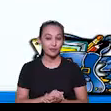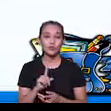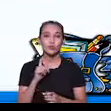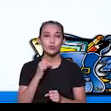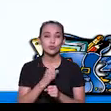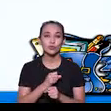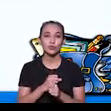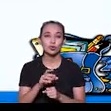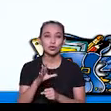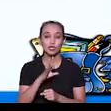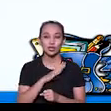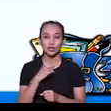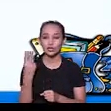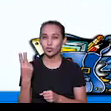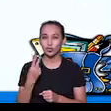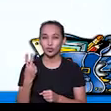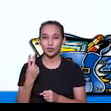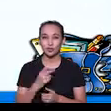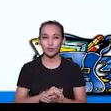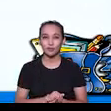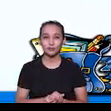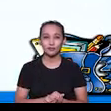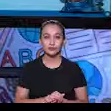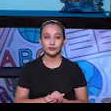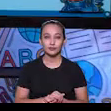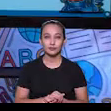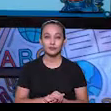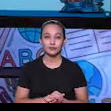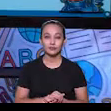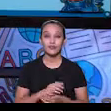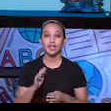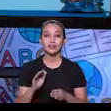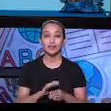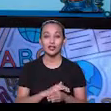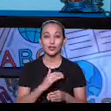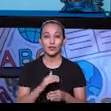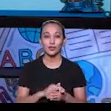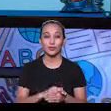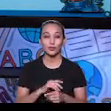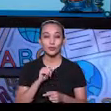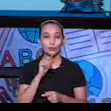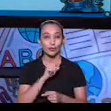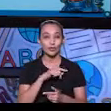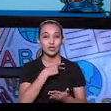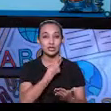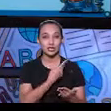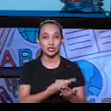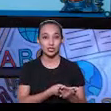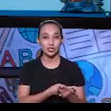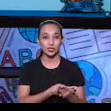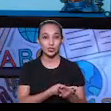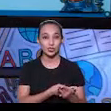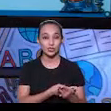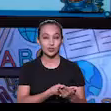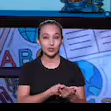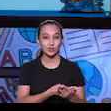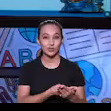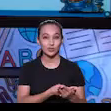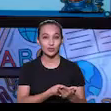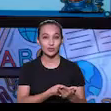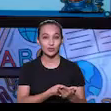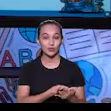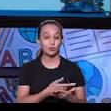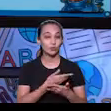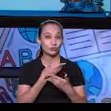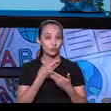Что сделали Сардор и Азиза? Молодцы. Он лежал, не двигаясь. Здесь